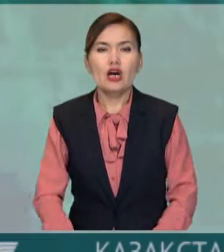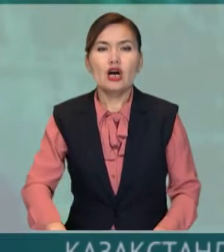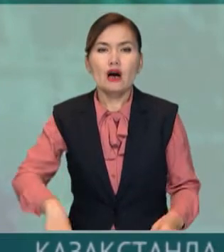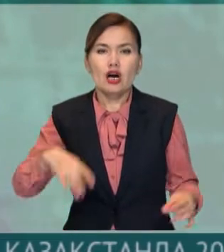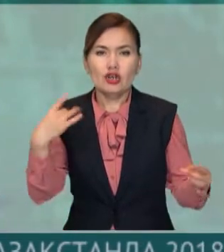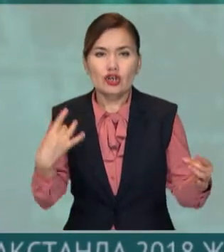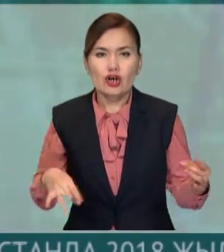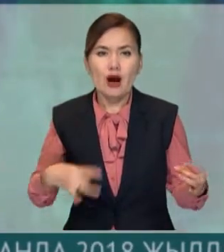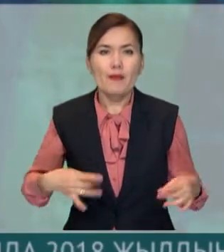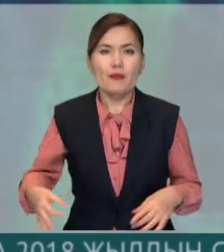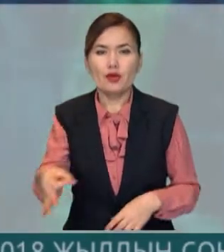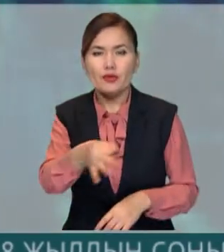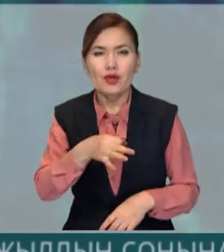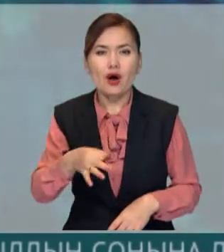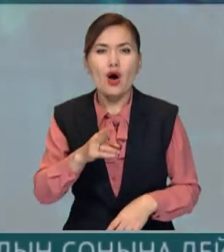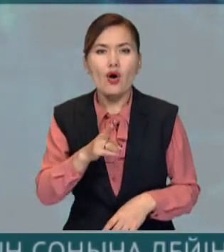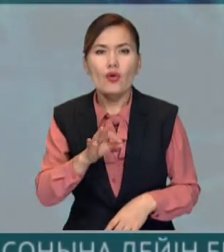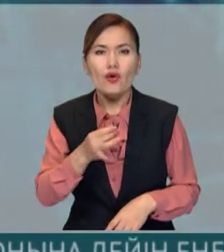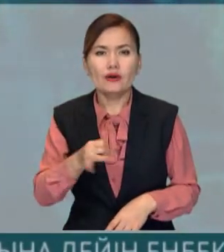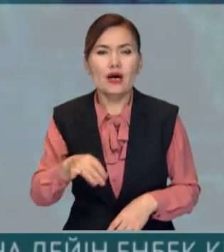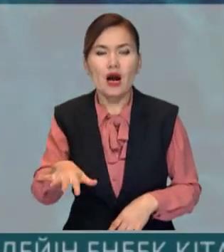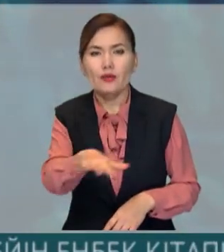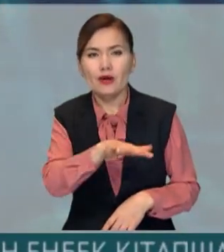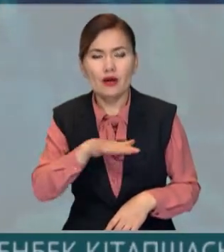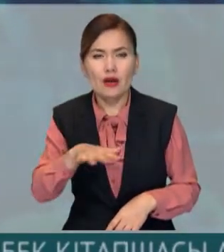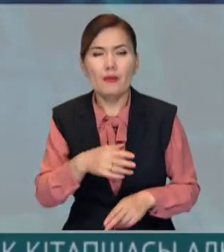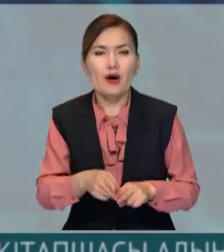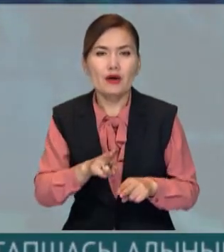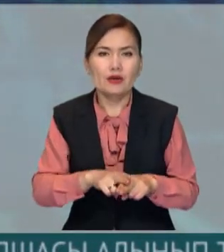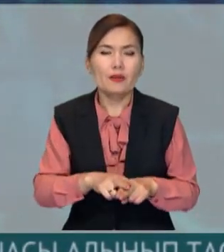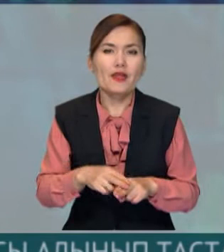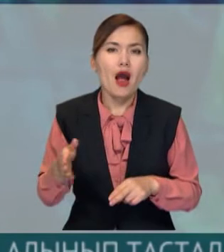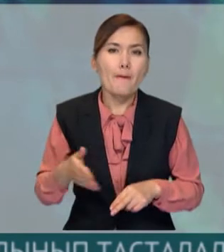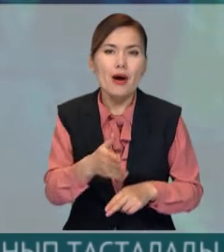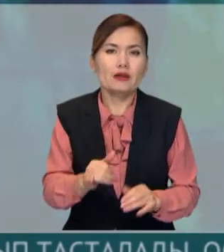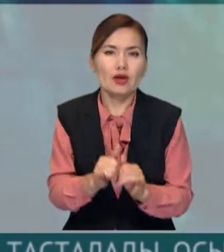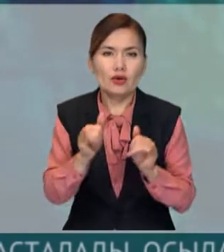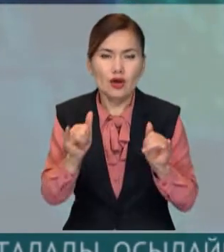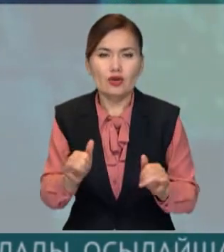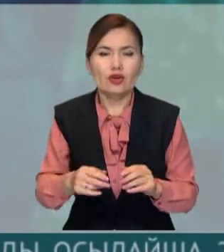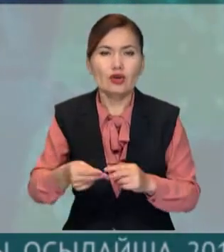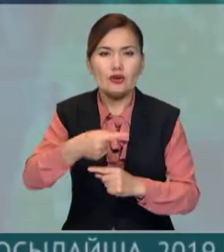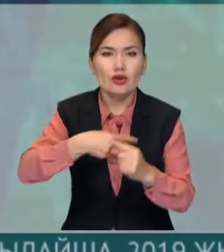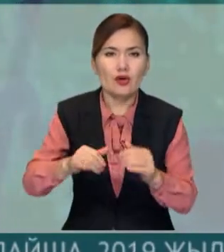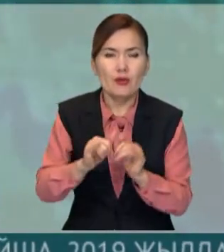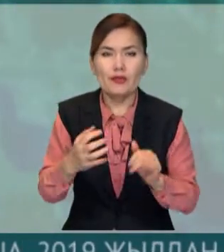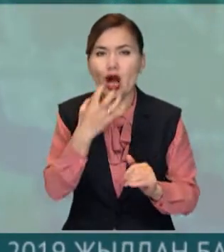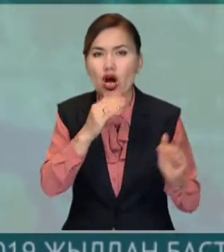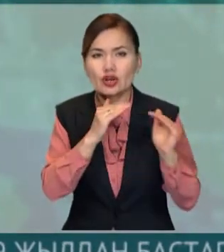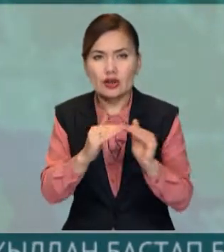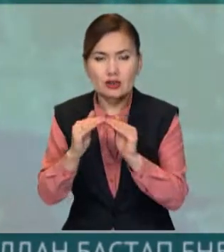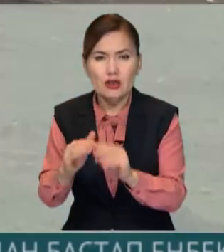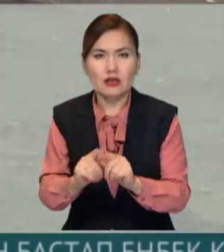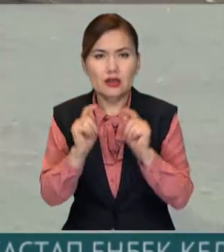Ел жаңалықтарына ойсамыз, Жамбыл облысының Қордай ауданында көкөніспен бірге балықты да өсіруге арналған заманауи жылжай салынып